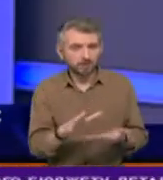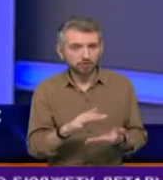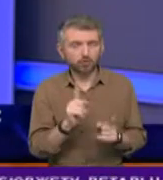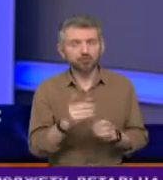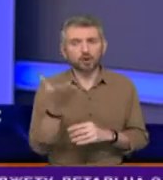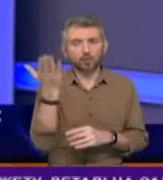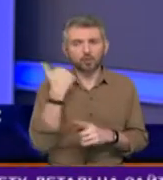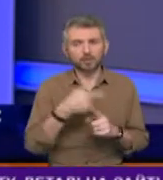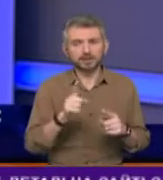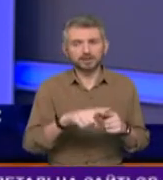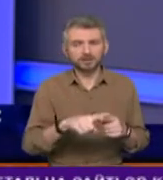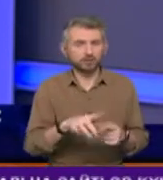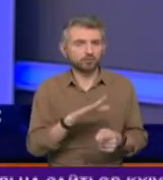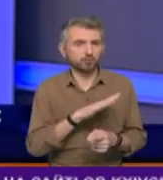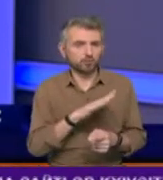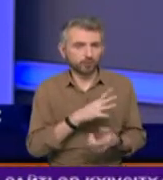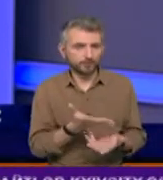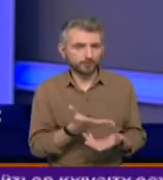Алло.